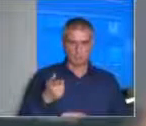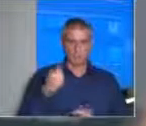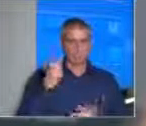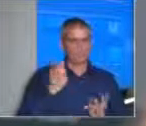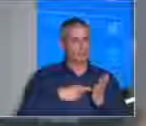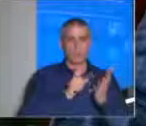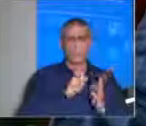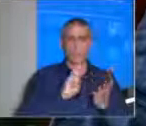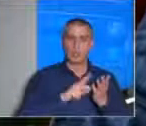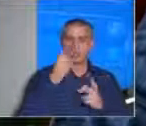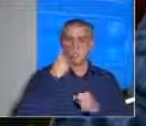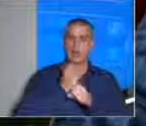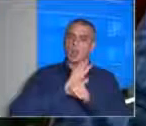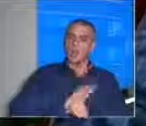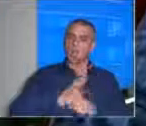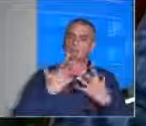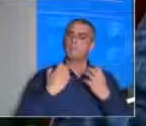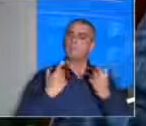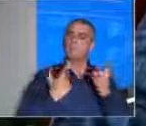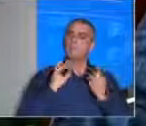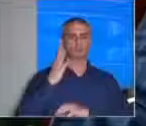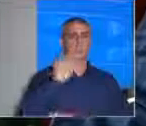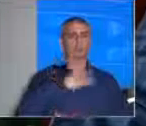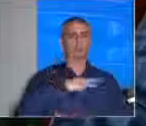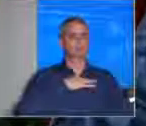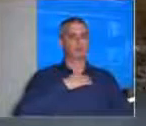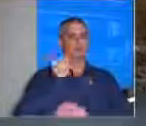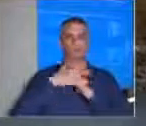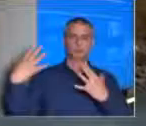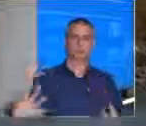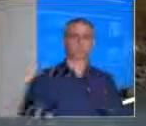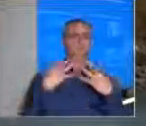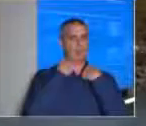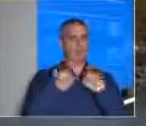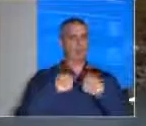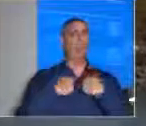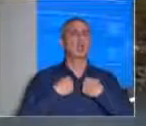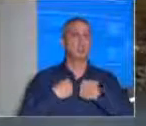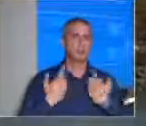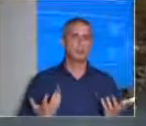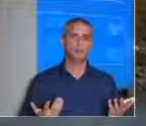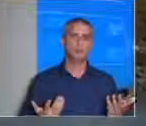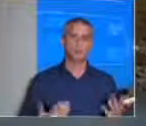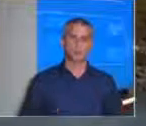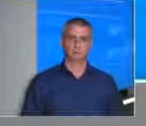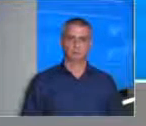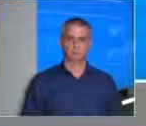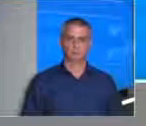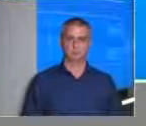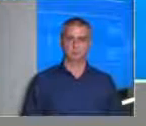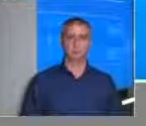것은 점차적으로 우리 국가의 무장 해제까지 압박하고 정당에는 우리를 목자고 접어두는